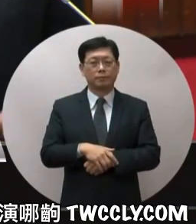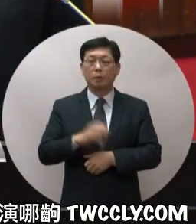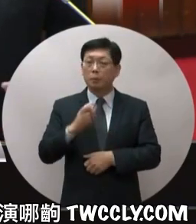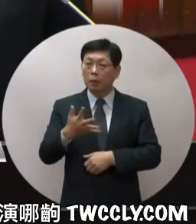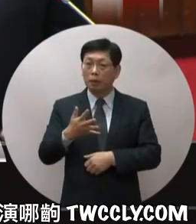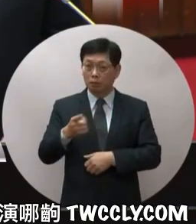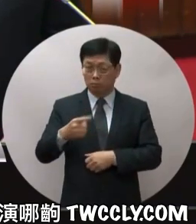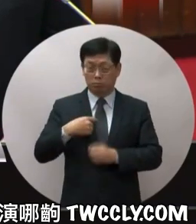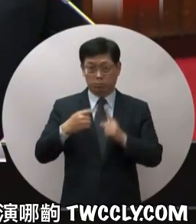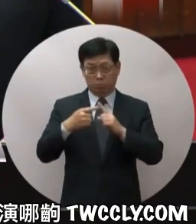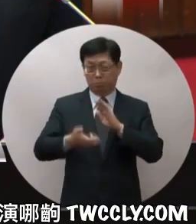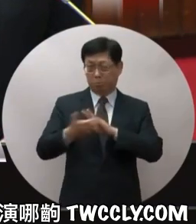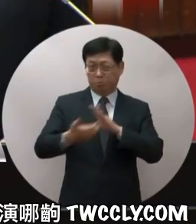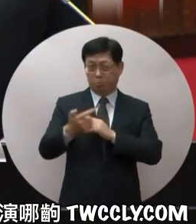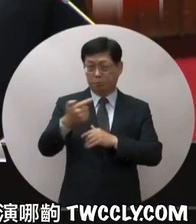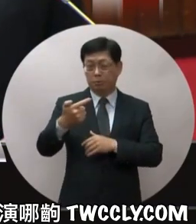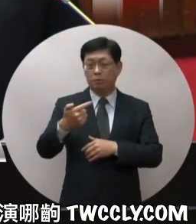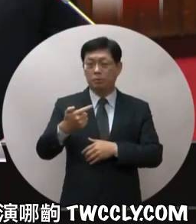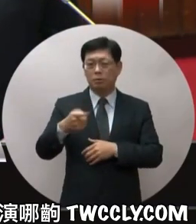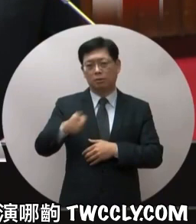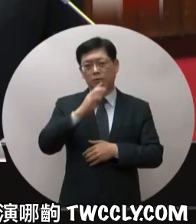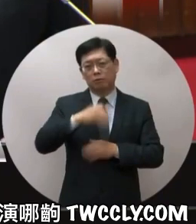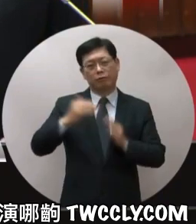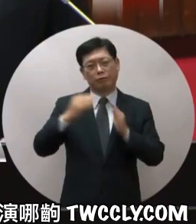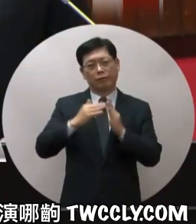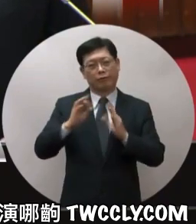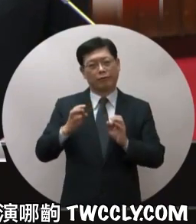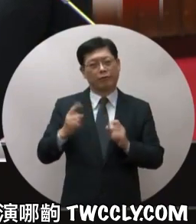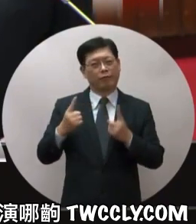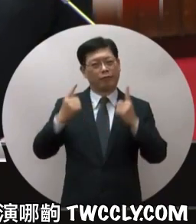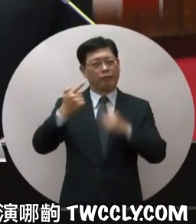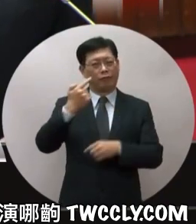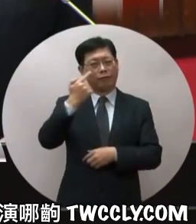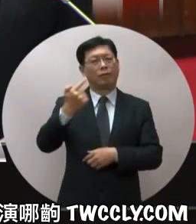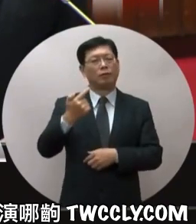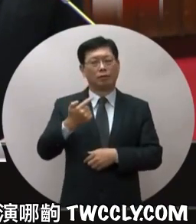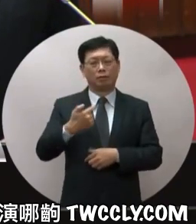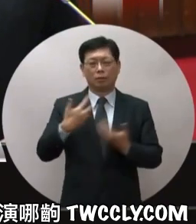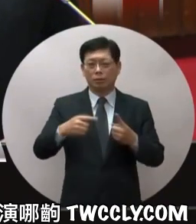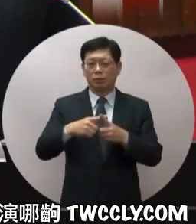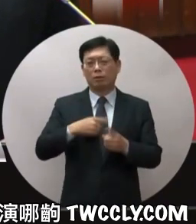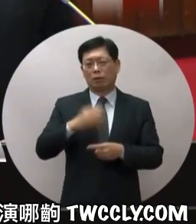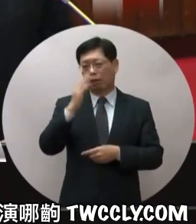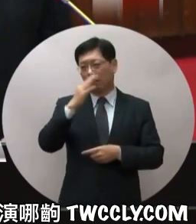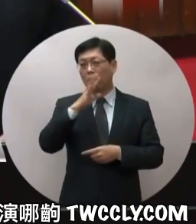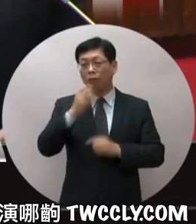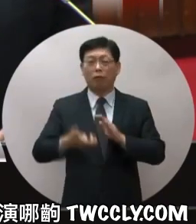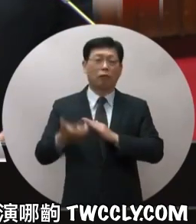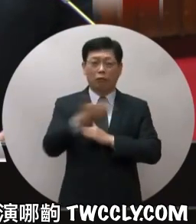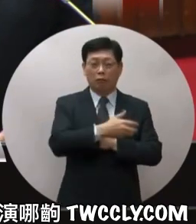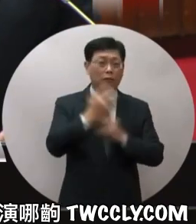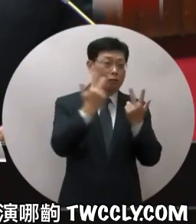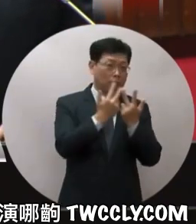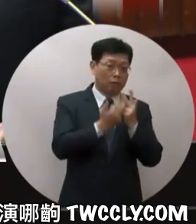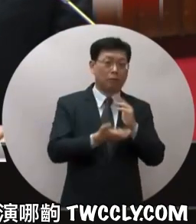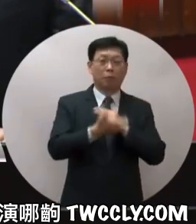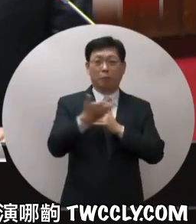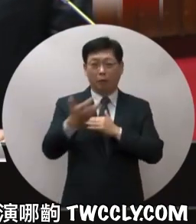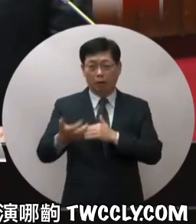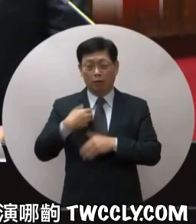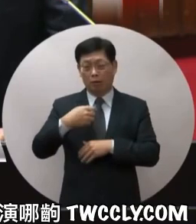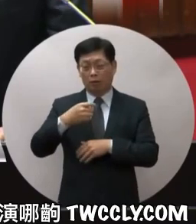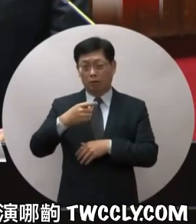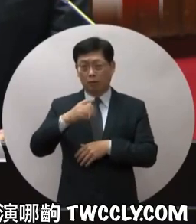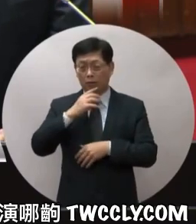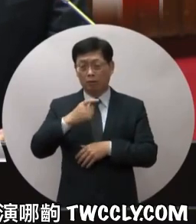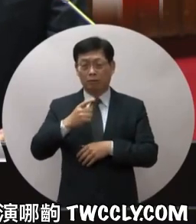為什麼他人口外移最嚴重因為他的房價太高所以大家就刷屏不管是那個刷屏新北市還是刷在台